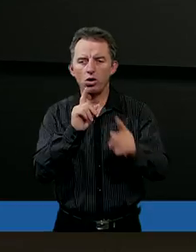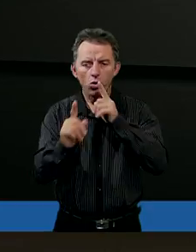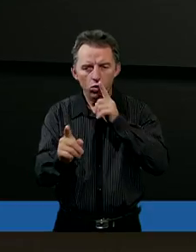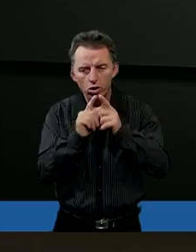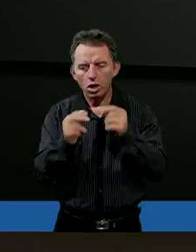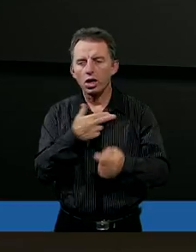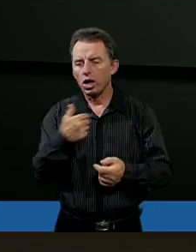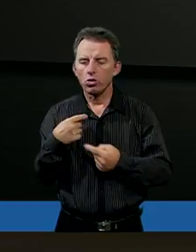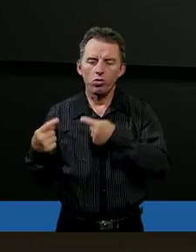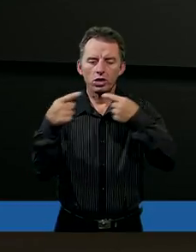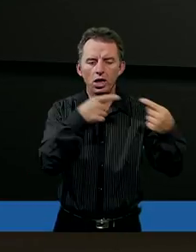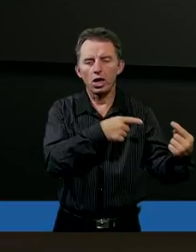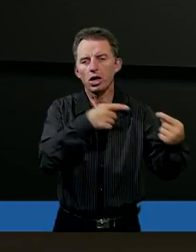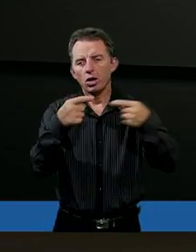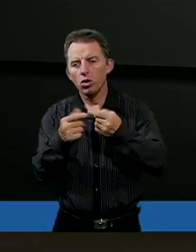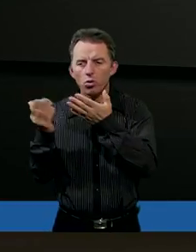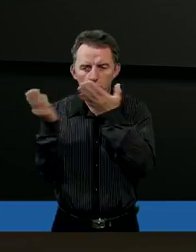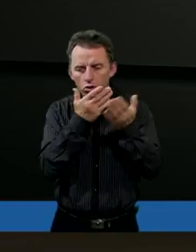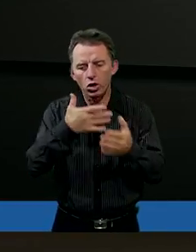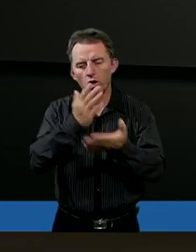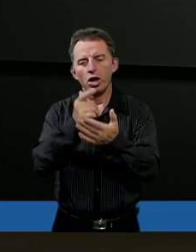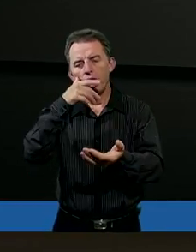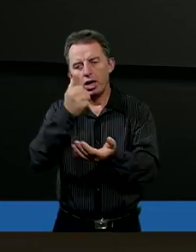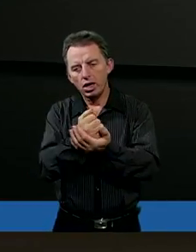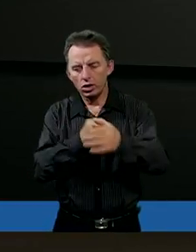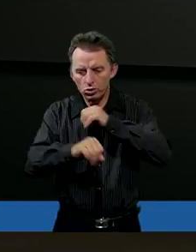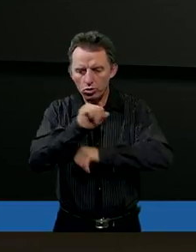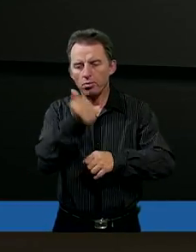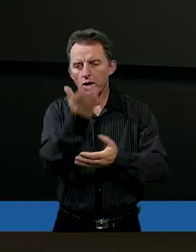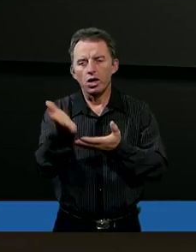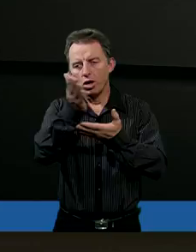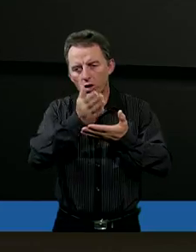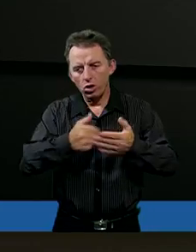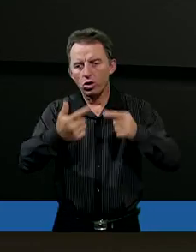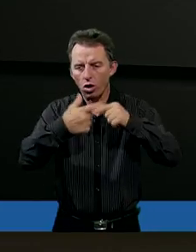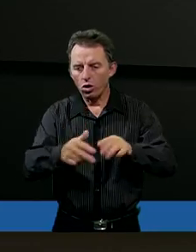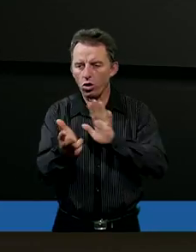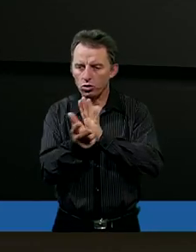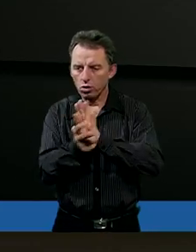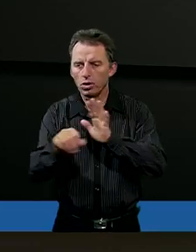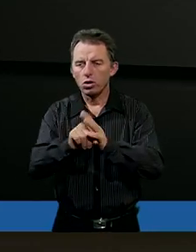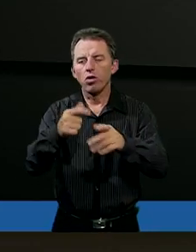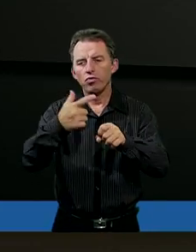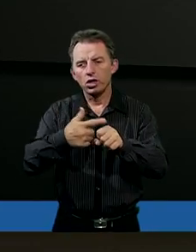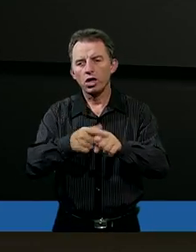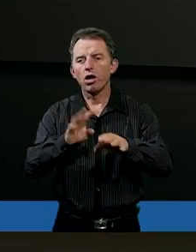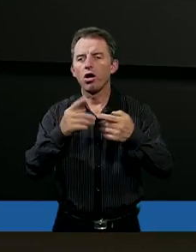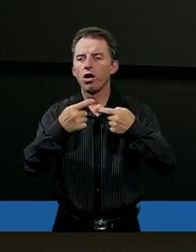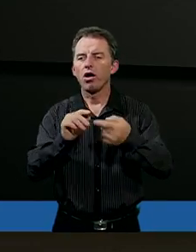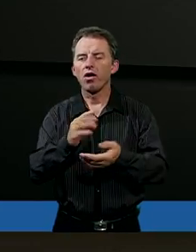naszą dyskusję. Przeczytam list do Rzymian, pierwszy rozdział od 18 do 20 wiersza.